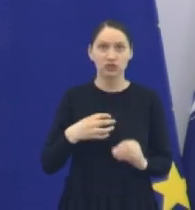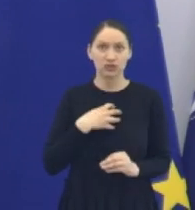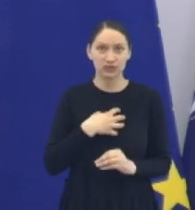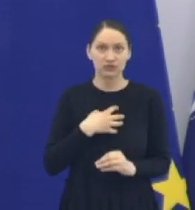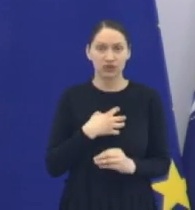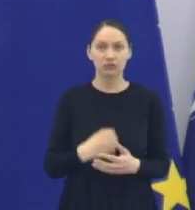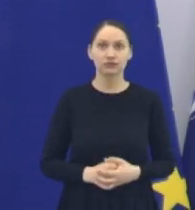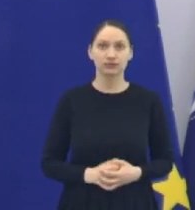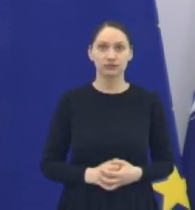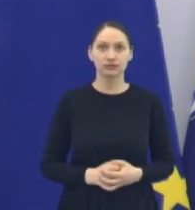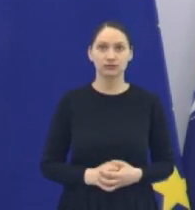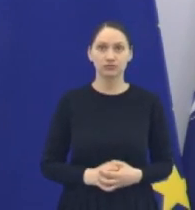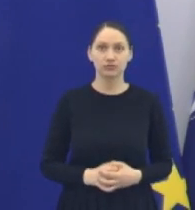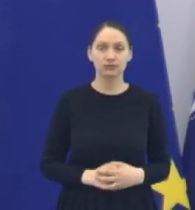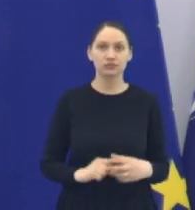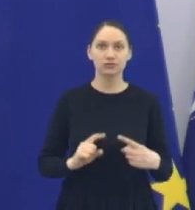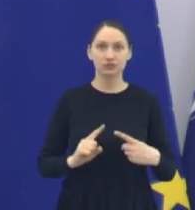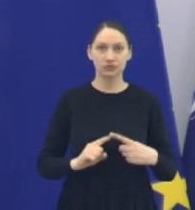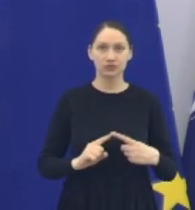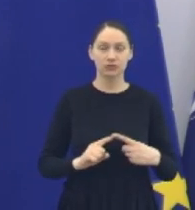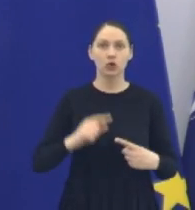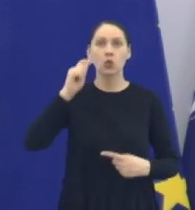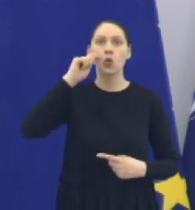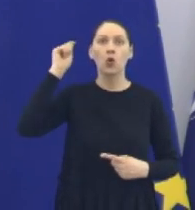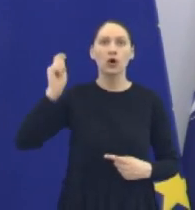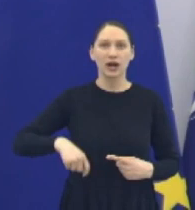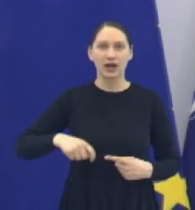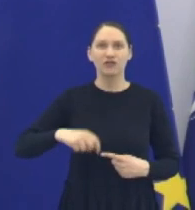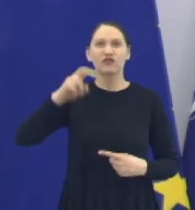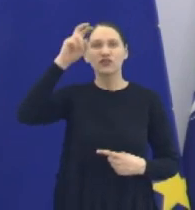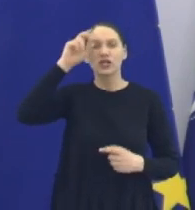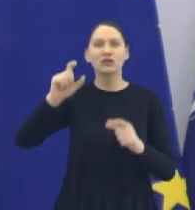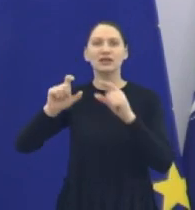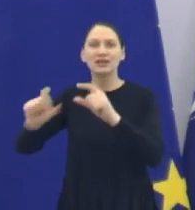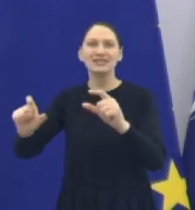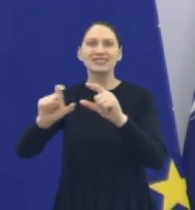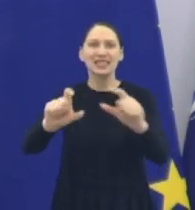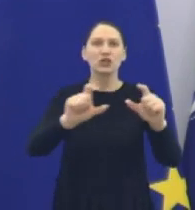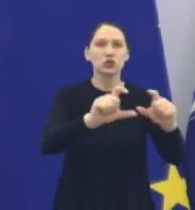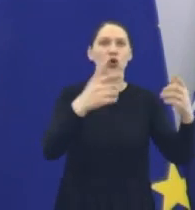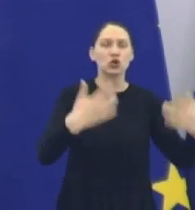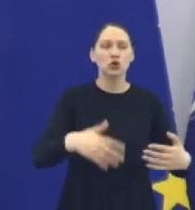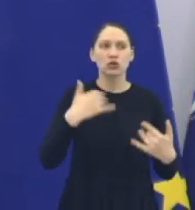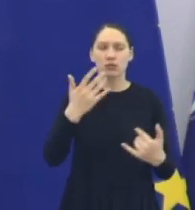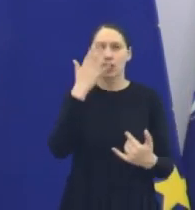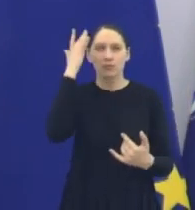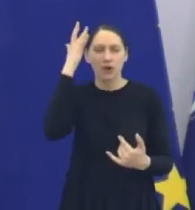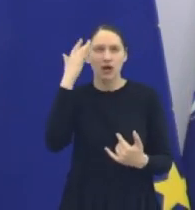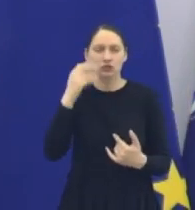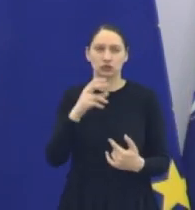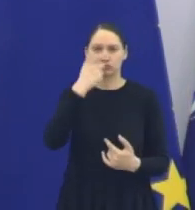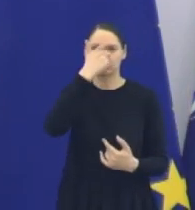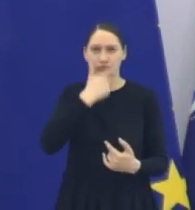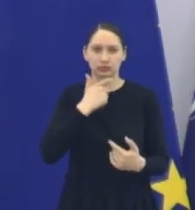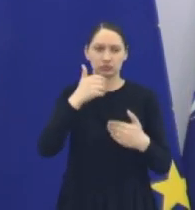Pirmiausia, man padarė įspūdį, kad Ukrainos valdžios institucijos jau dabar masto labai konstruktyviai ir